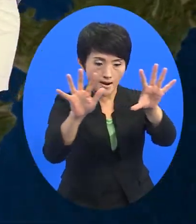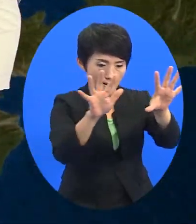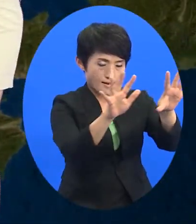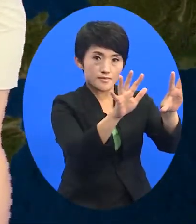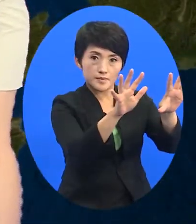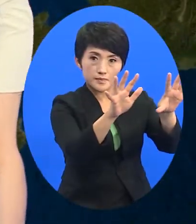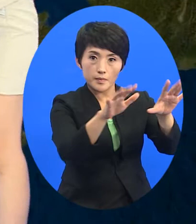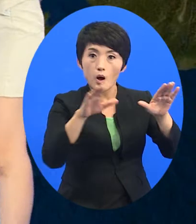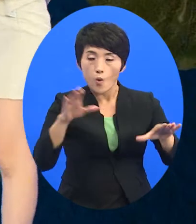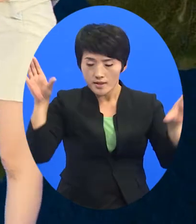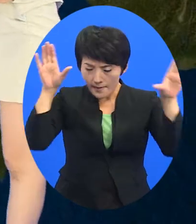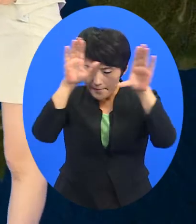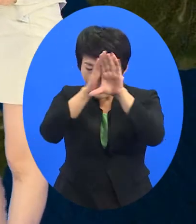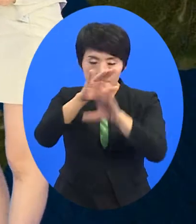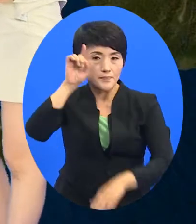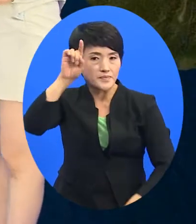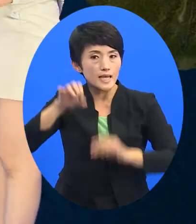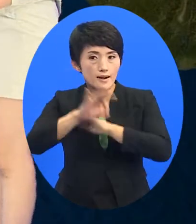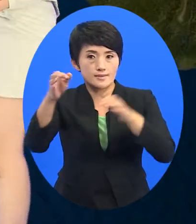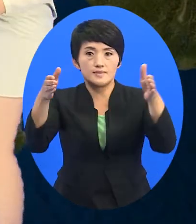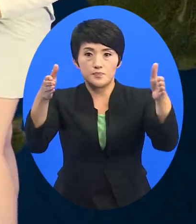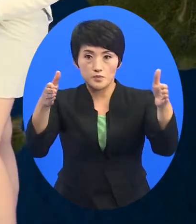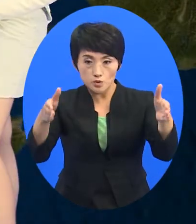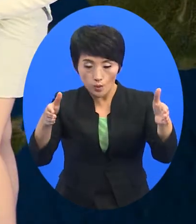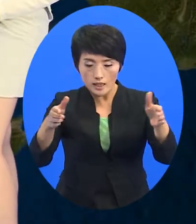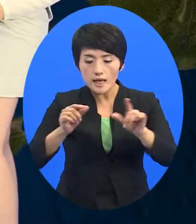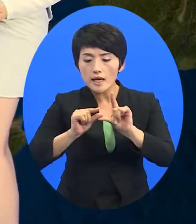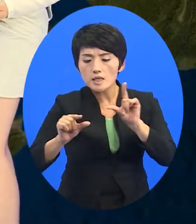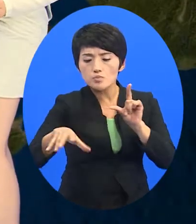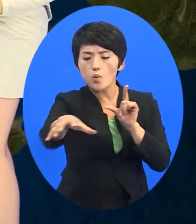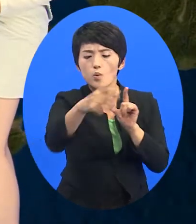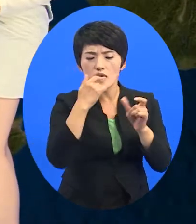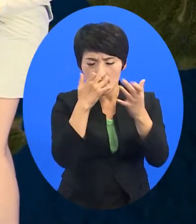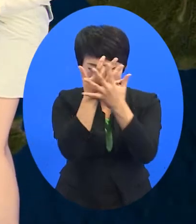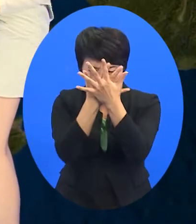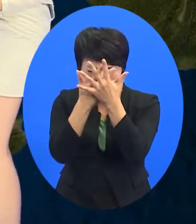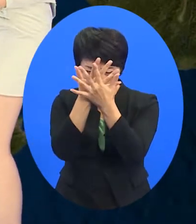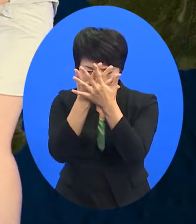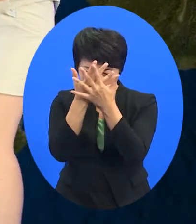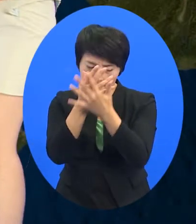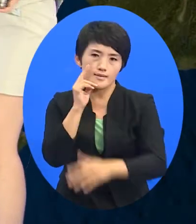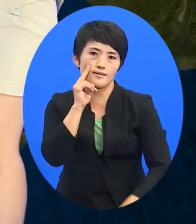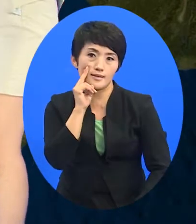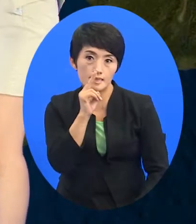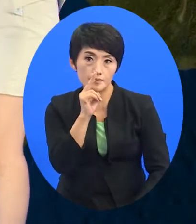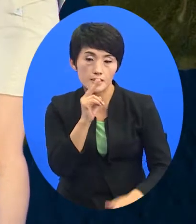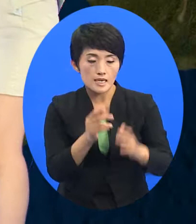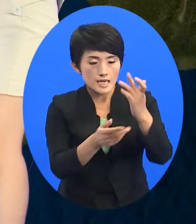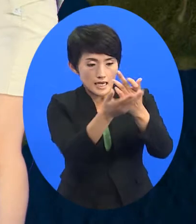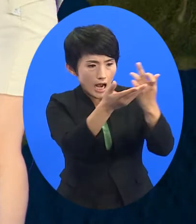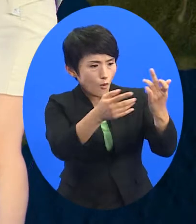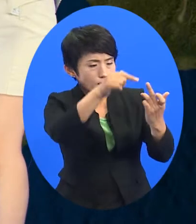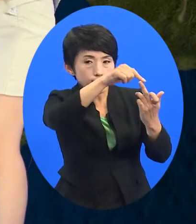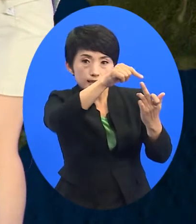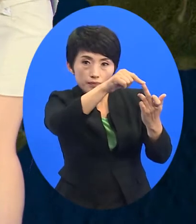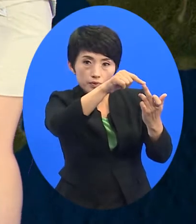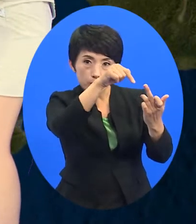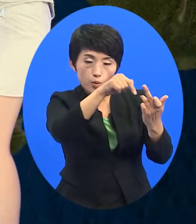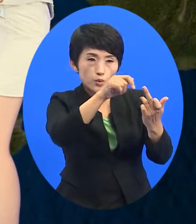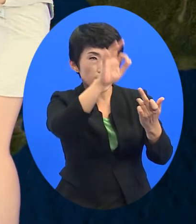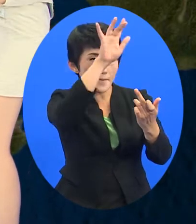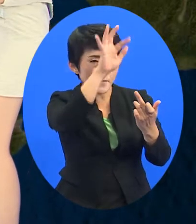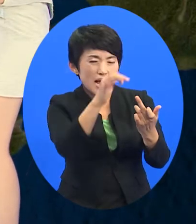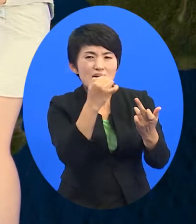들겠는데요. 오늘 밤부터 내일 아침 사이에 일부 내륙에 안개가 짙게 끼는 곳이 있겠고 강원 북부 산간의 일부 높은